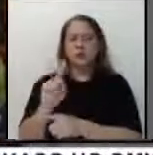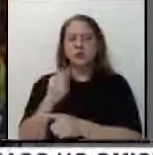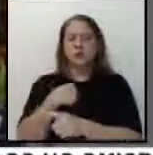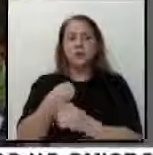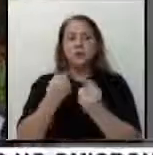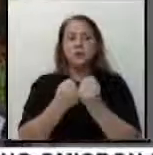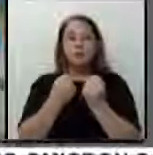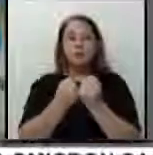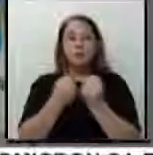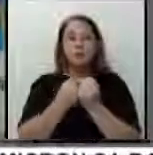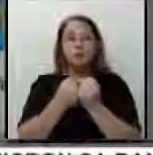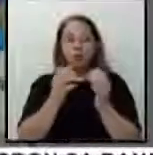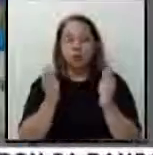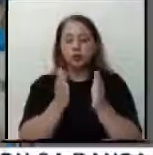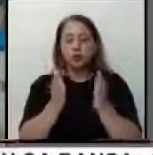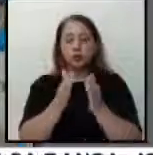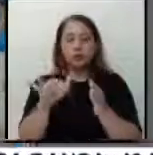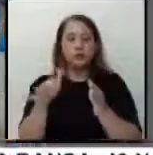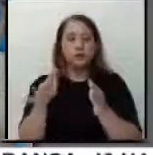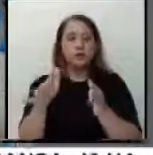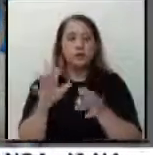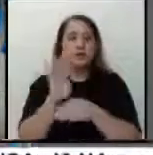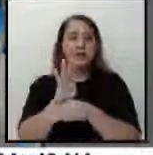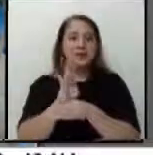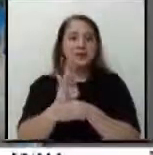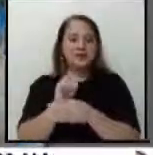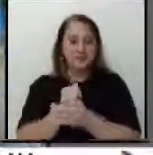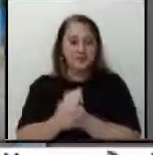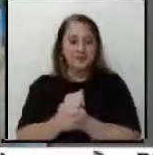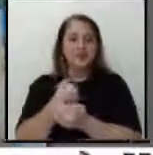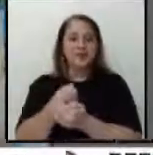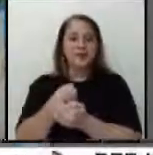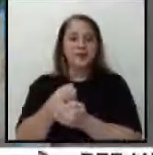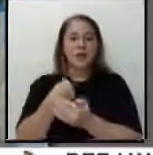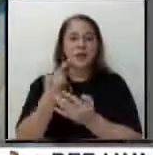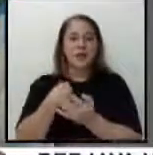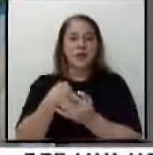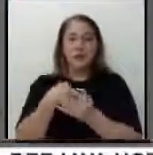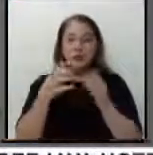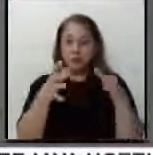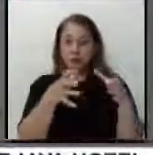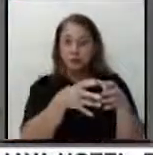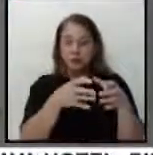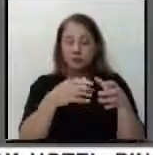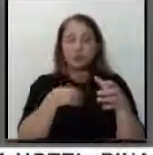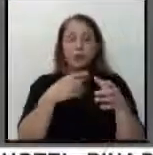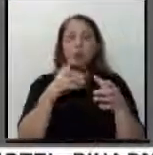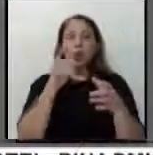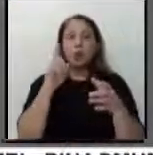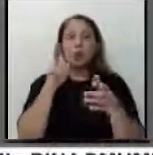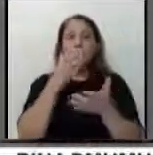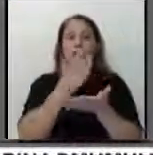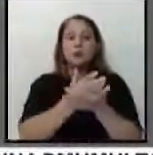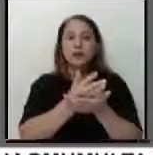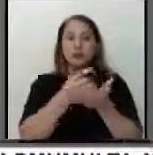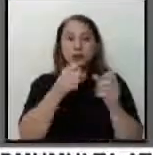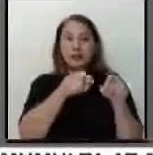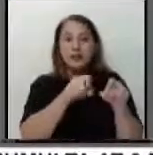ang micro, small and medium enterprises. Ang mga naturang hub ay magsisilbing one-stop retail stores